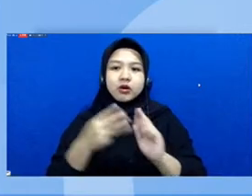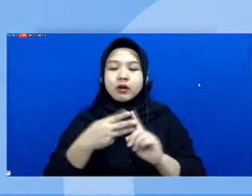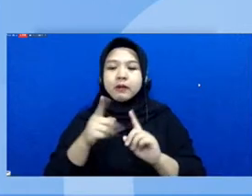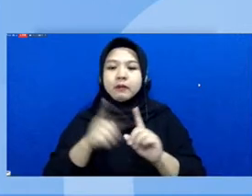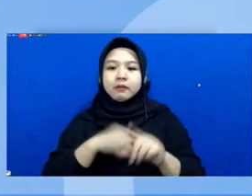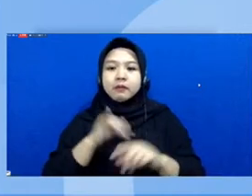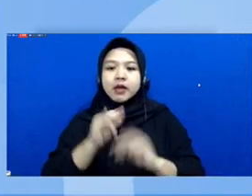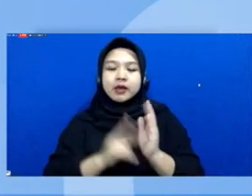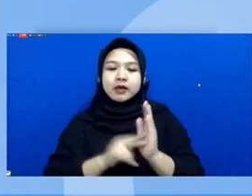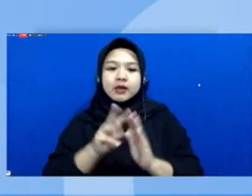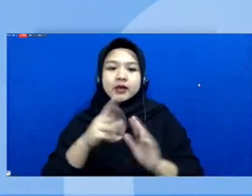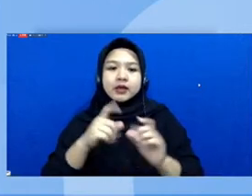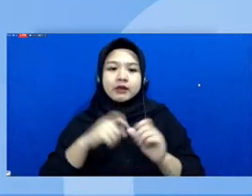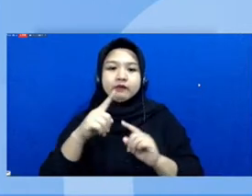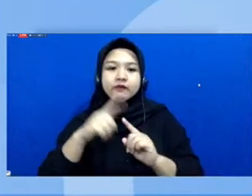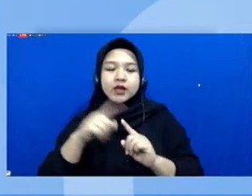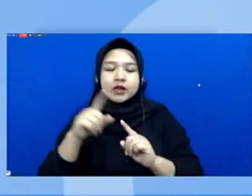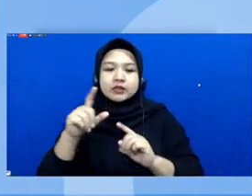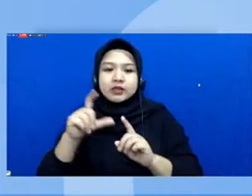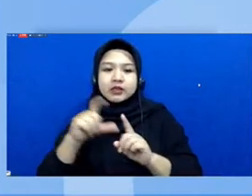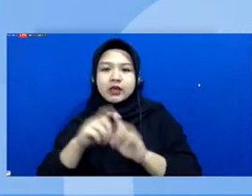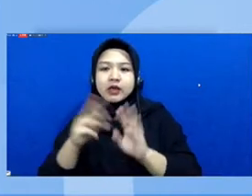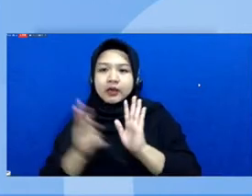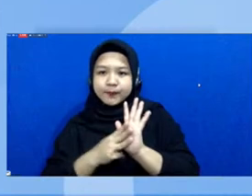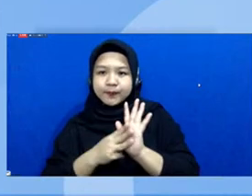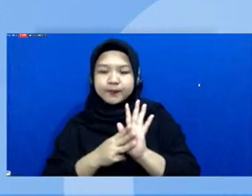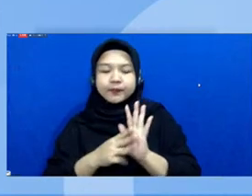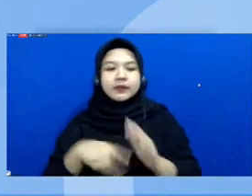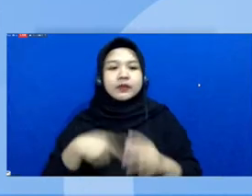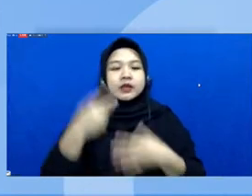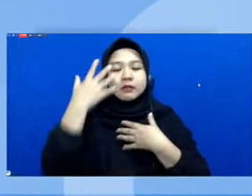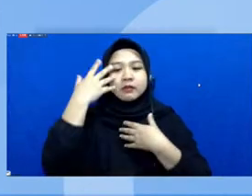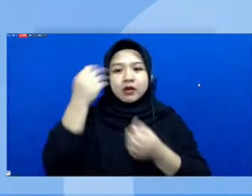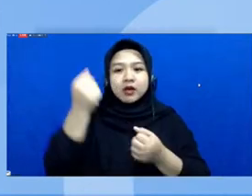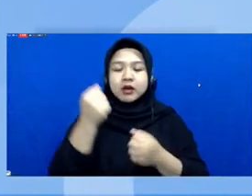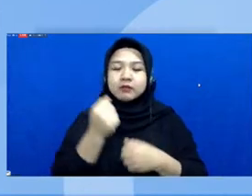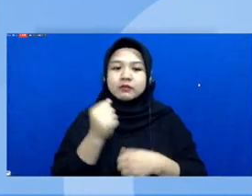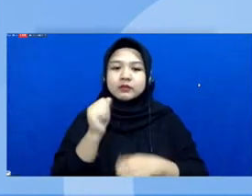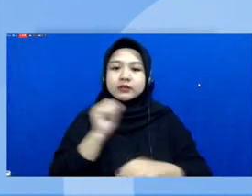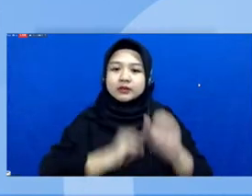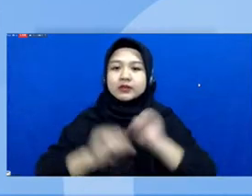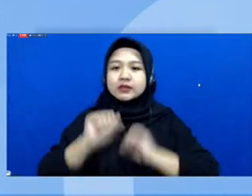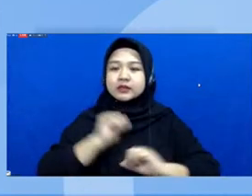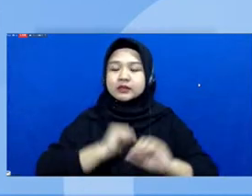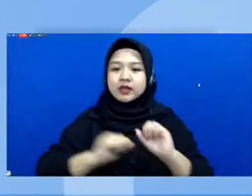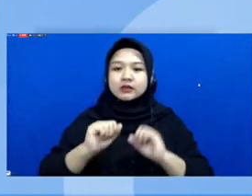lakukan selama setahun terakhir ini. Besar harapan kami agar bahasan dari kegiatan